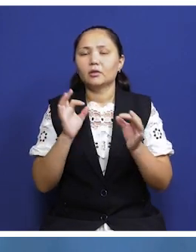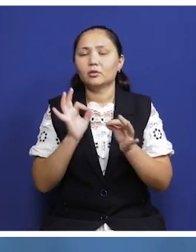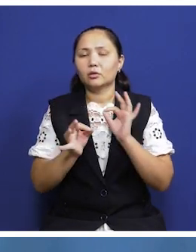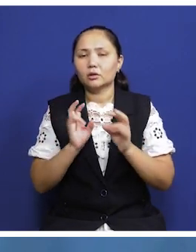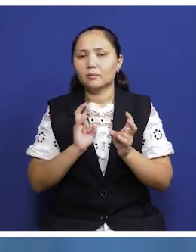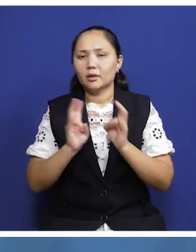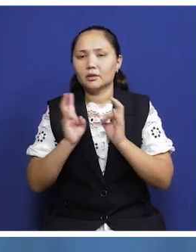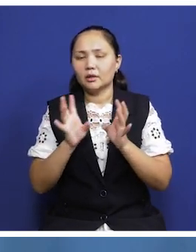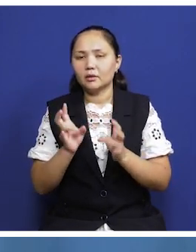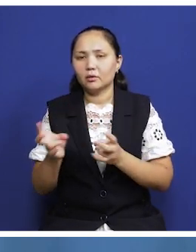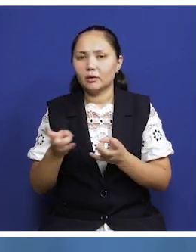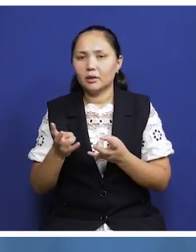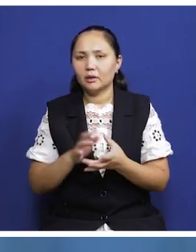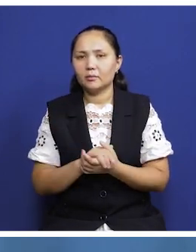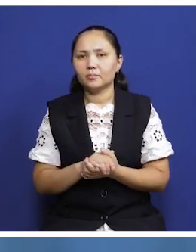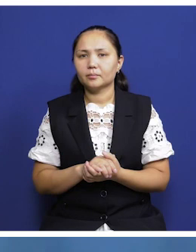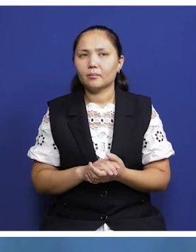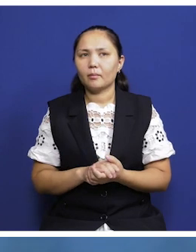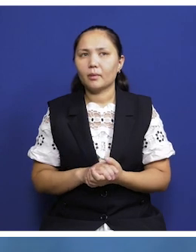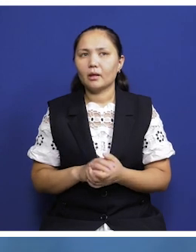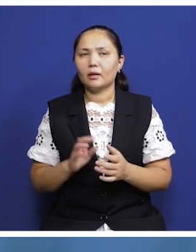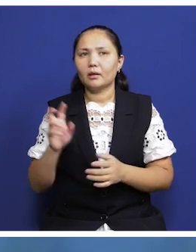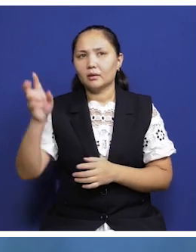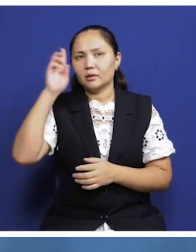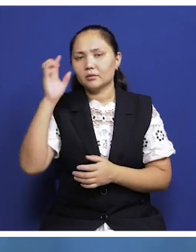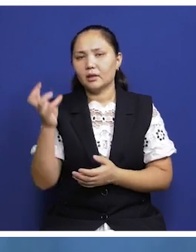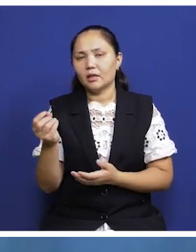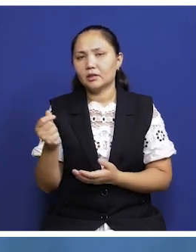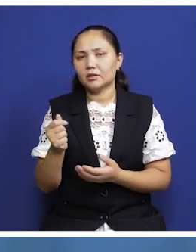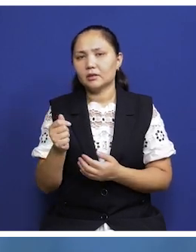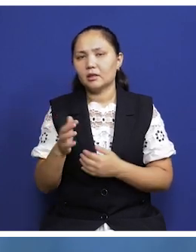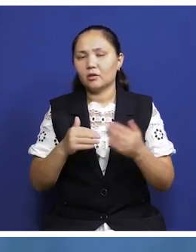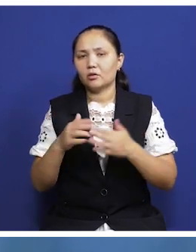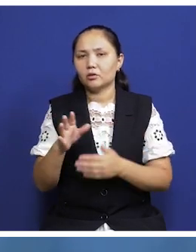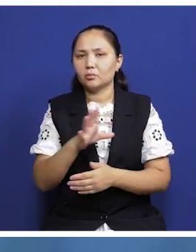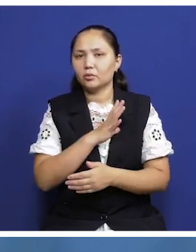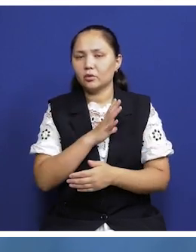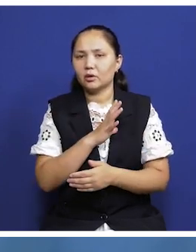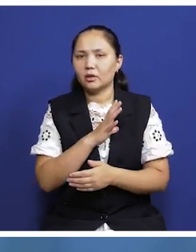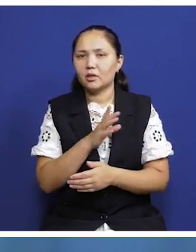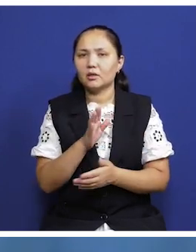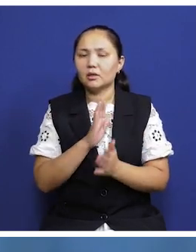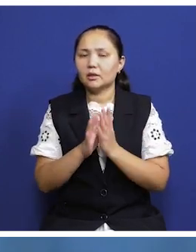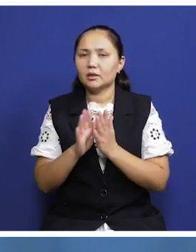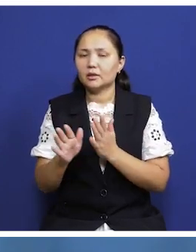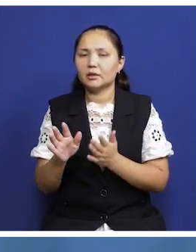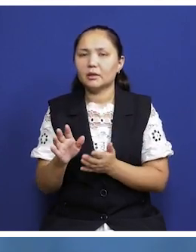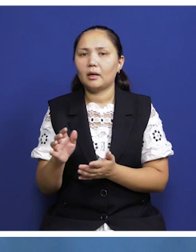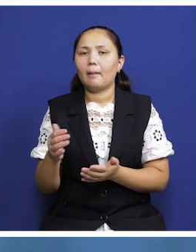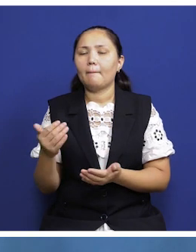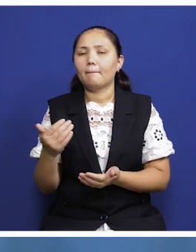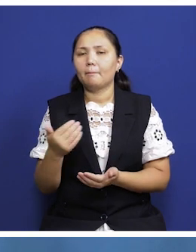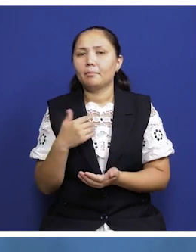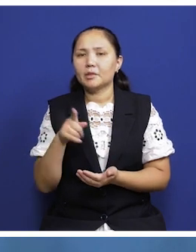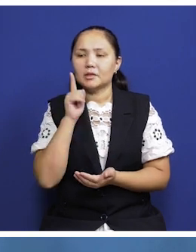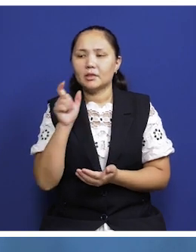керек. Себебі бұны салықтың арқасында, бюджеттің арқасында біз соғып беріп отырмыз. Бірақ дегенмен де біз мәдениетке тәртіпке шақыру керек жастарымызды